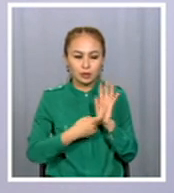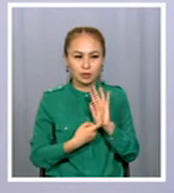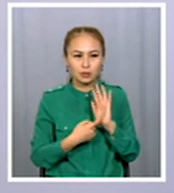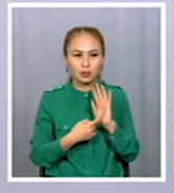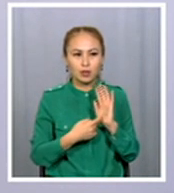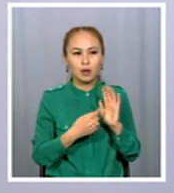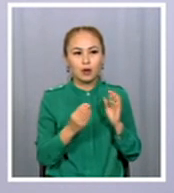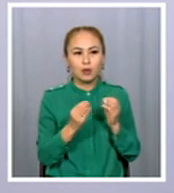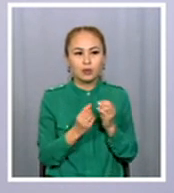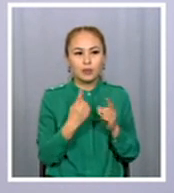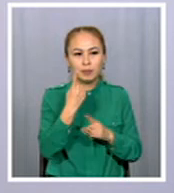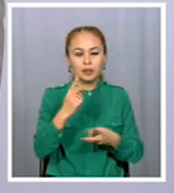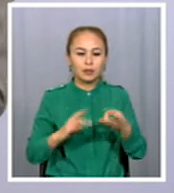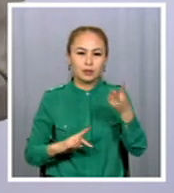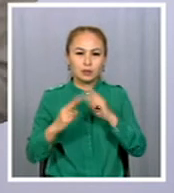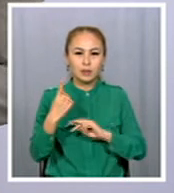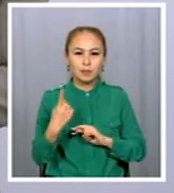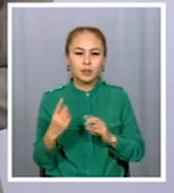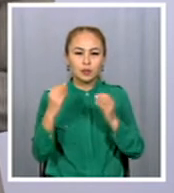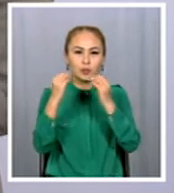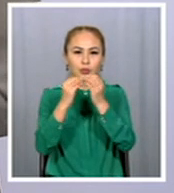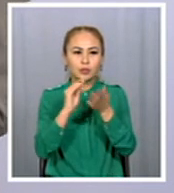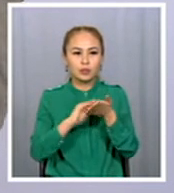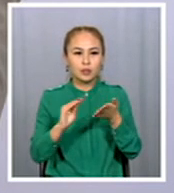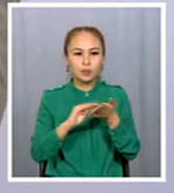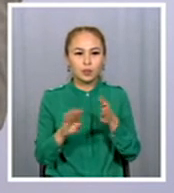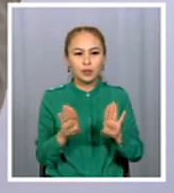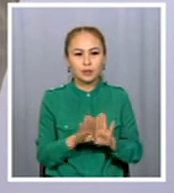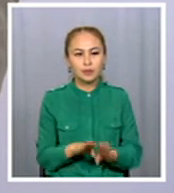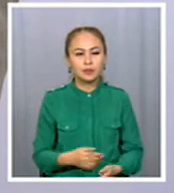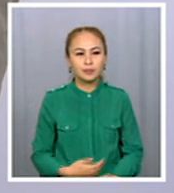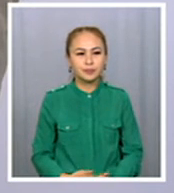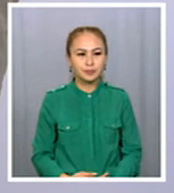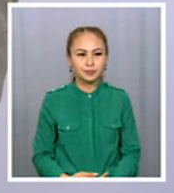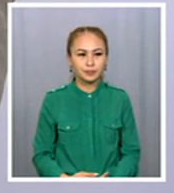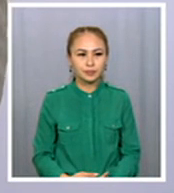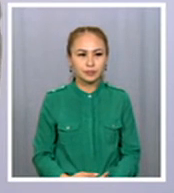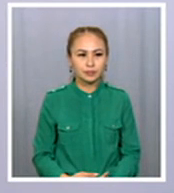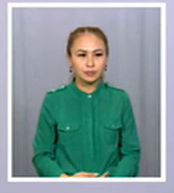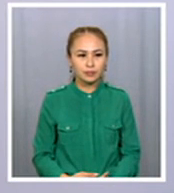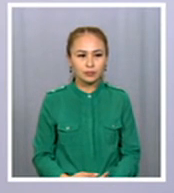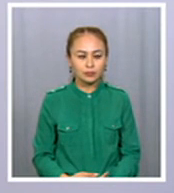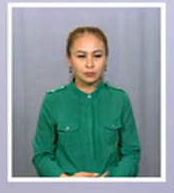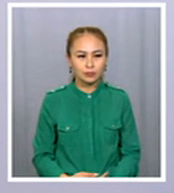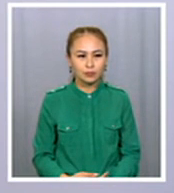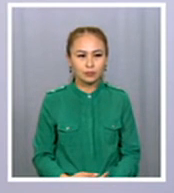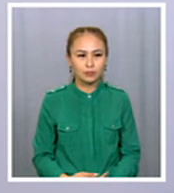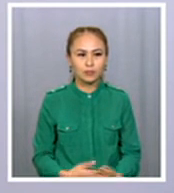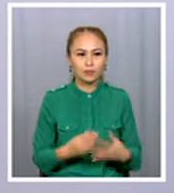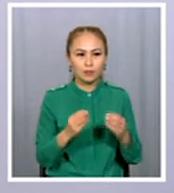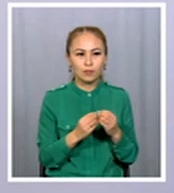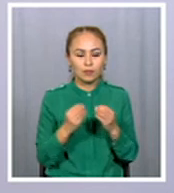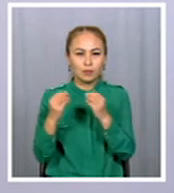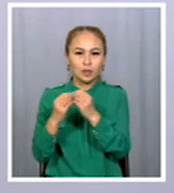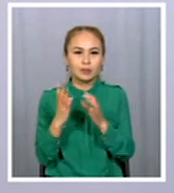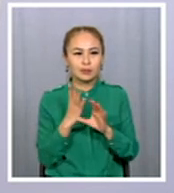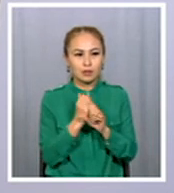1-ге кері сан 1-ден 10 жазып қоямыз. Жақсы. Назар аударайық, балалар. Бұл жерде 10 мен 10